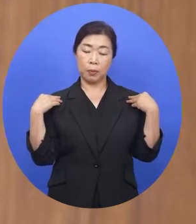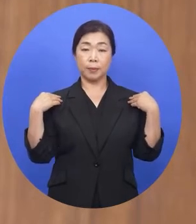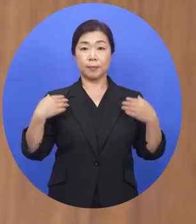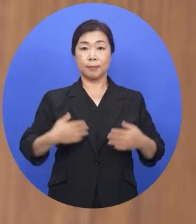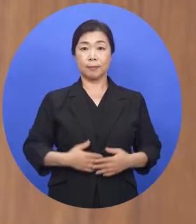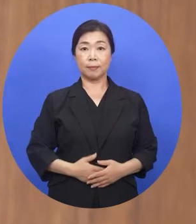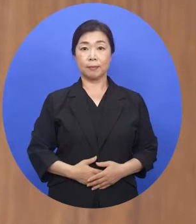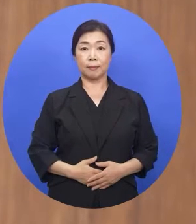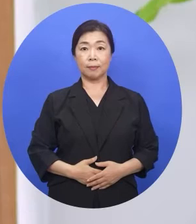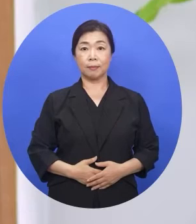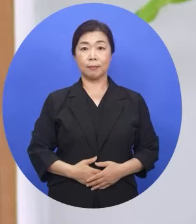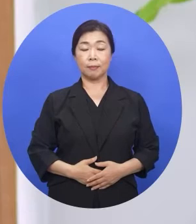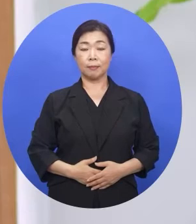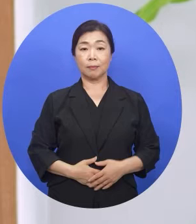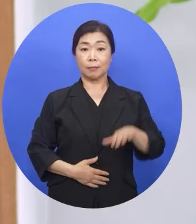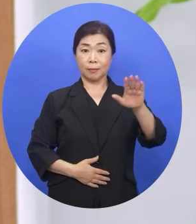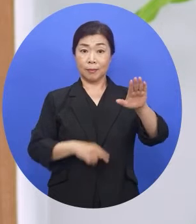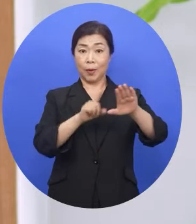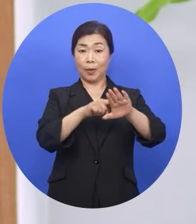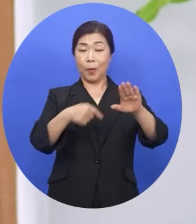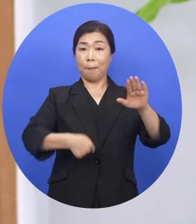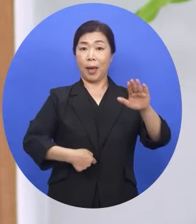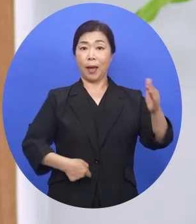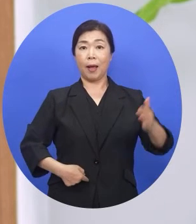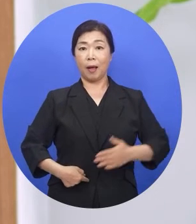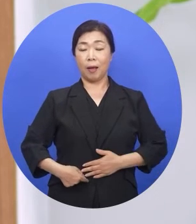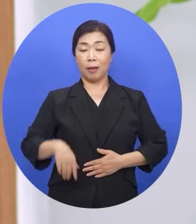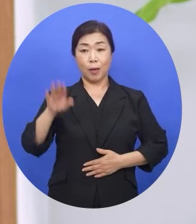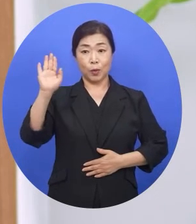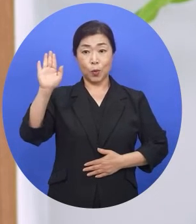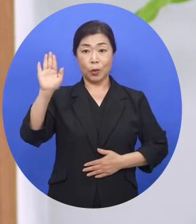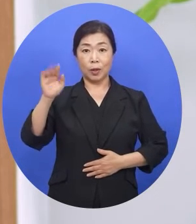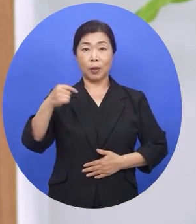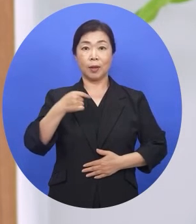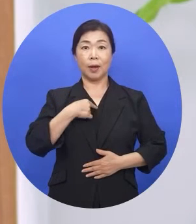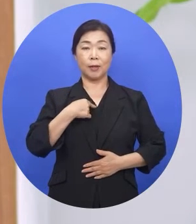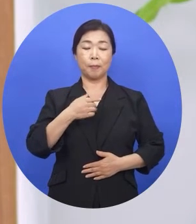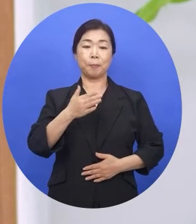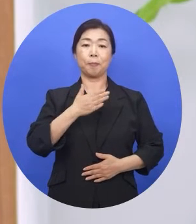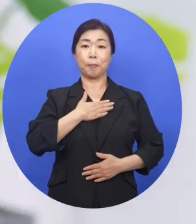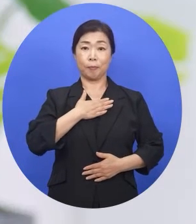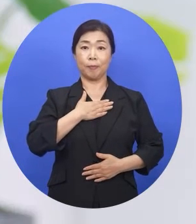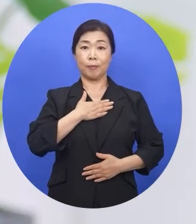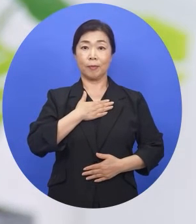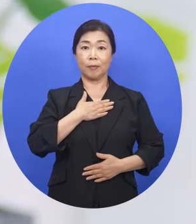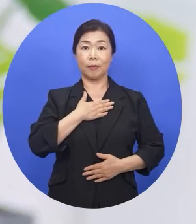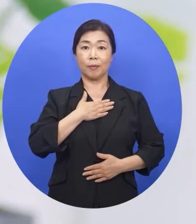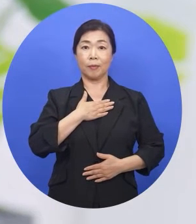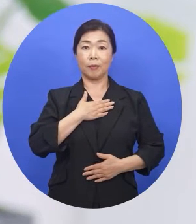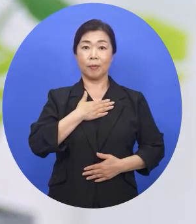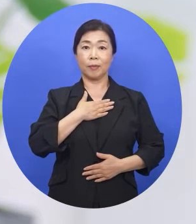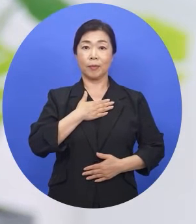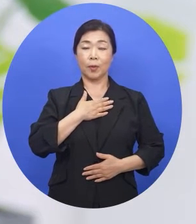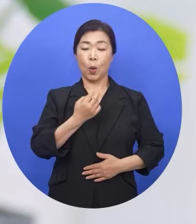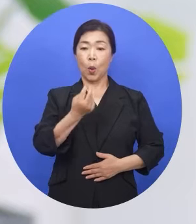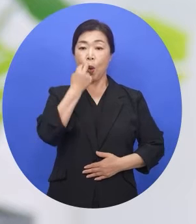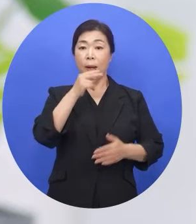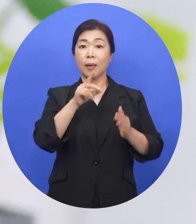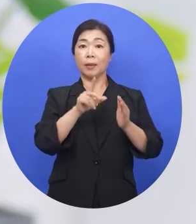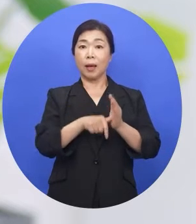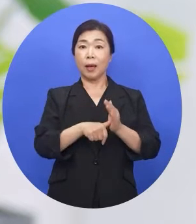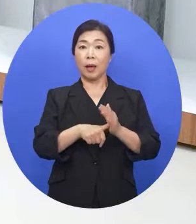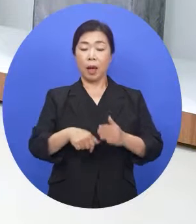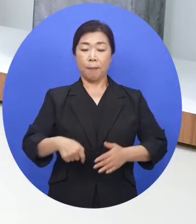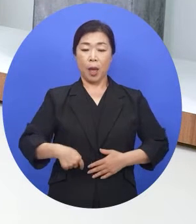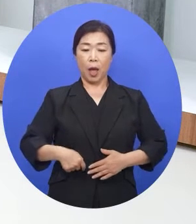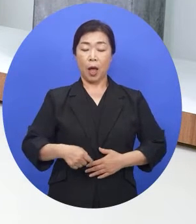내밉니다. 한 손은 배 위에, 다른 한 손은 가슴 위에 두고 호흡을 할